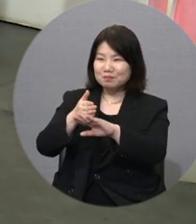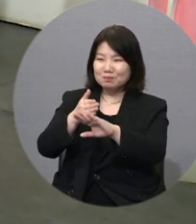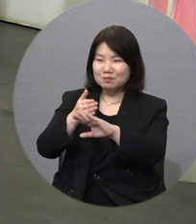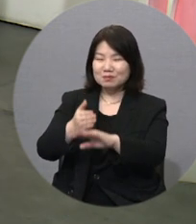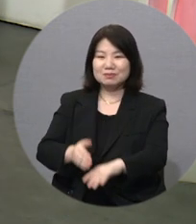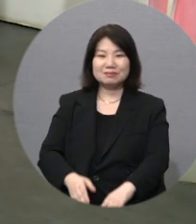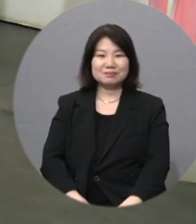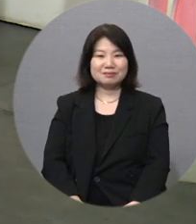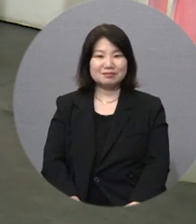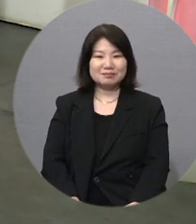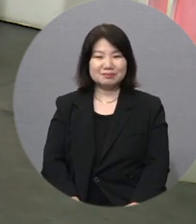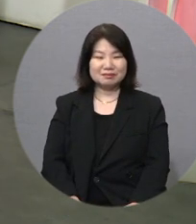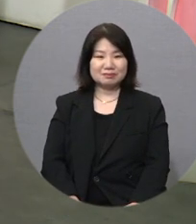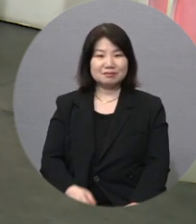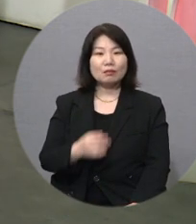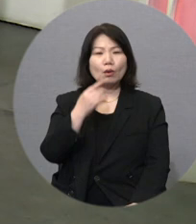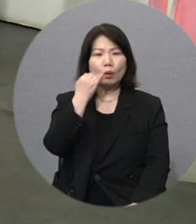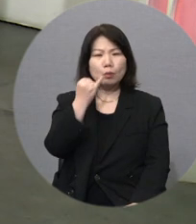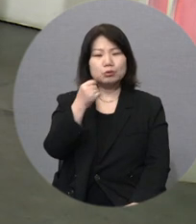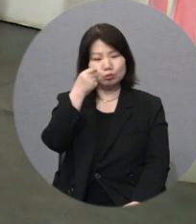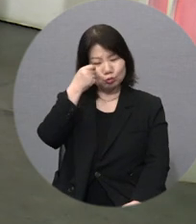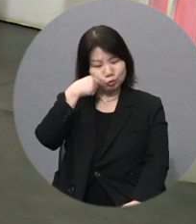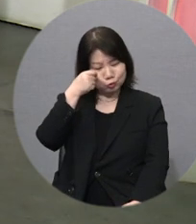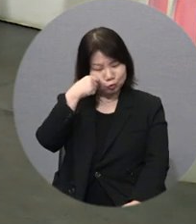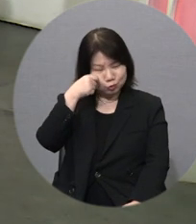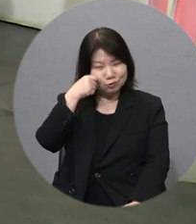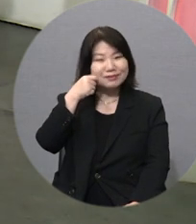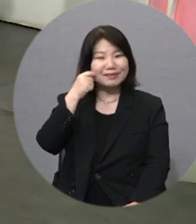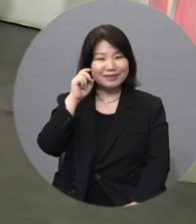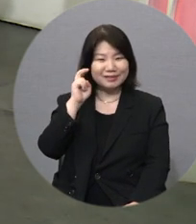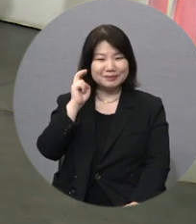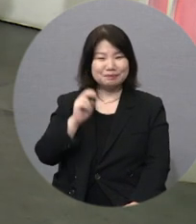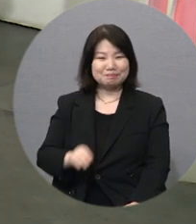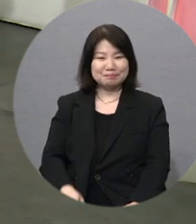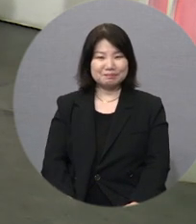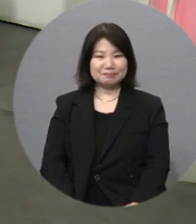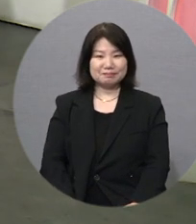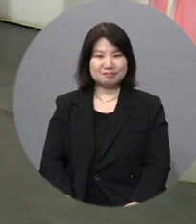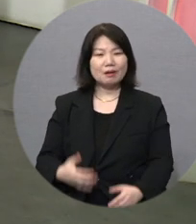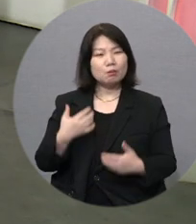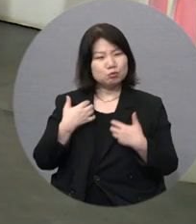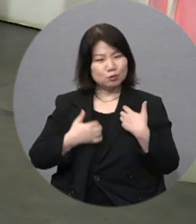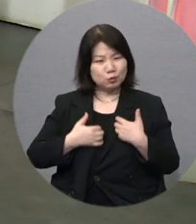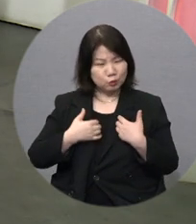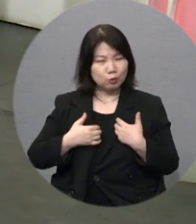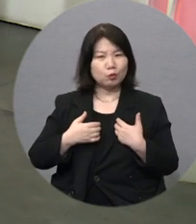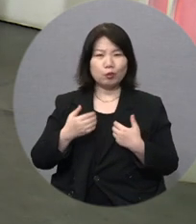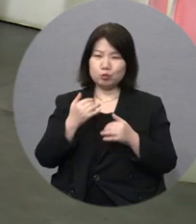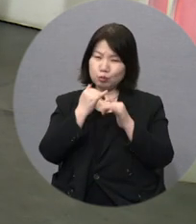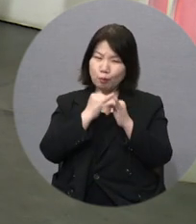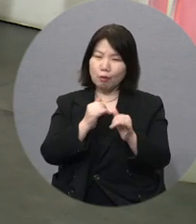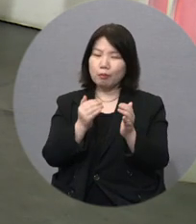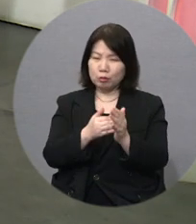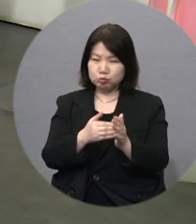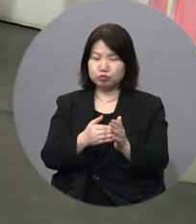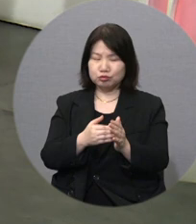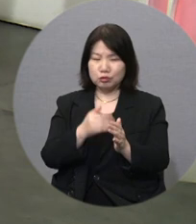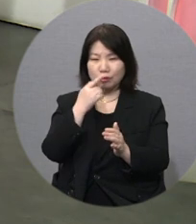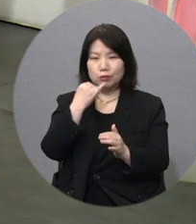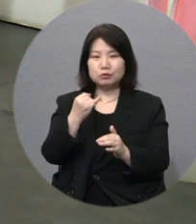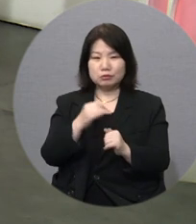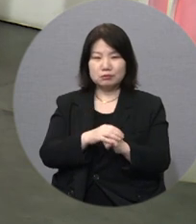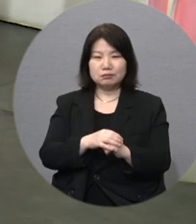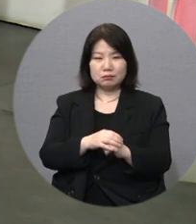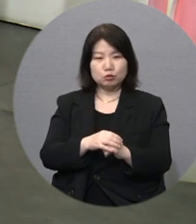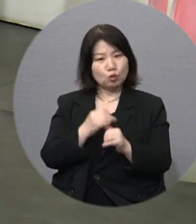감사합니다 아유 우리 어머님이 눈물을 훔치시는 얼마나 기쁘게 했어요 또 이렇게 나가서 사 받으시고 웬만하면